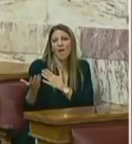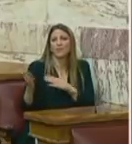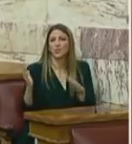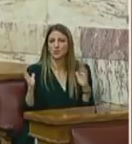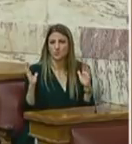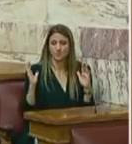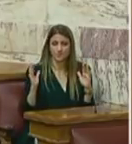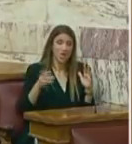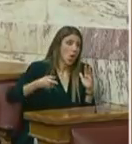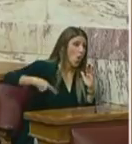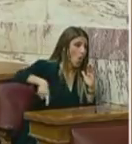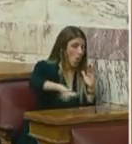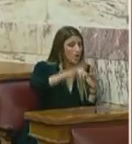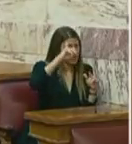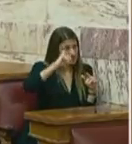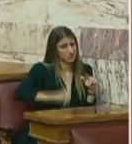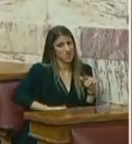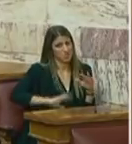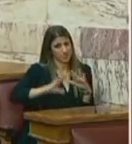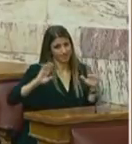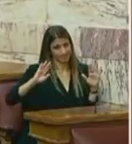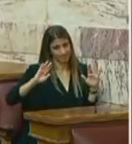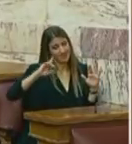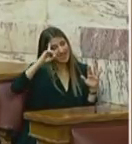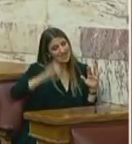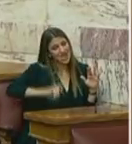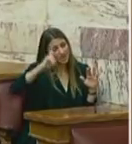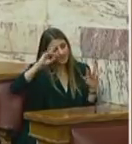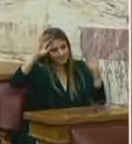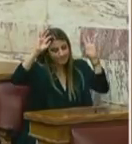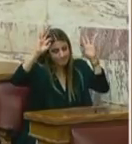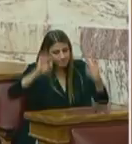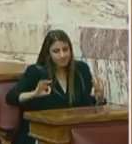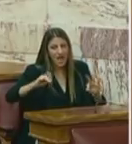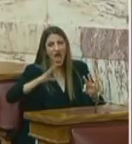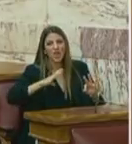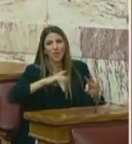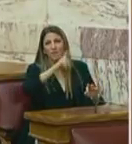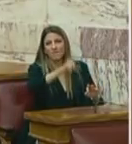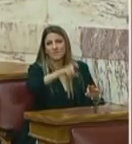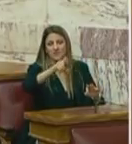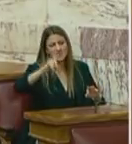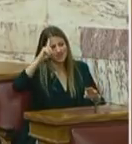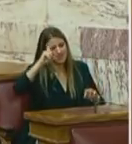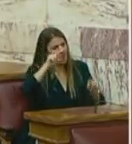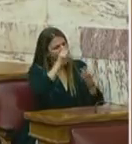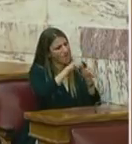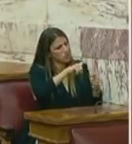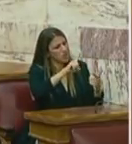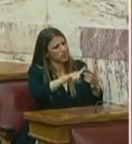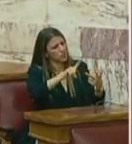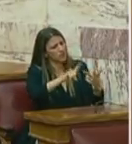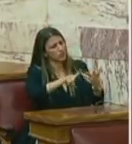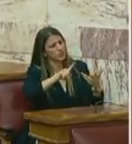μας πιστεύω ότι γνωρίζουμε ότι είναι συγκεκριμένοι άνθρωποι που καταχράστηκαν την εξουσία